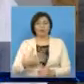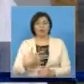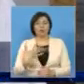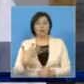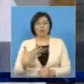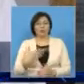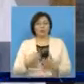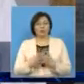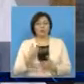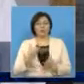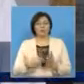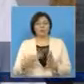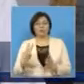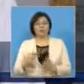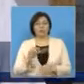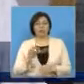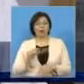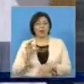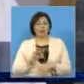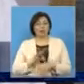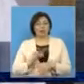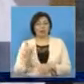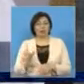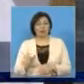55-ден 82 адамға дейін науқастар түсуде.